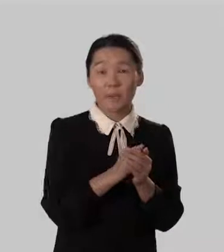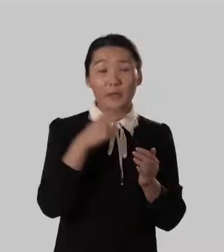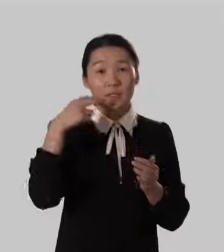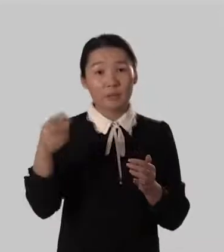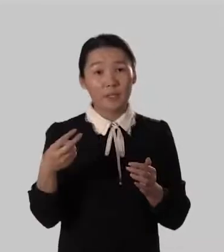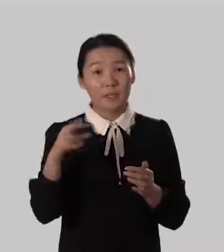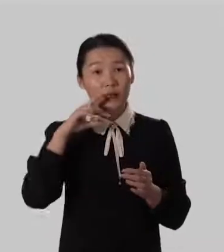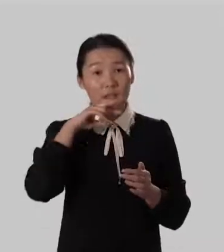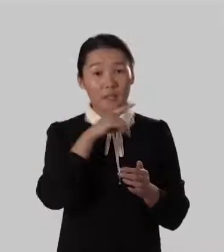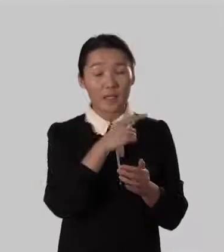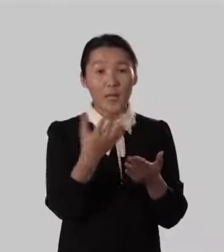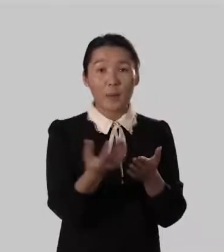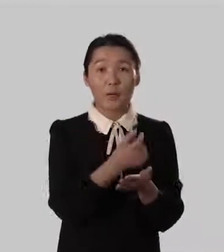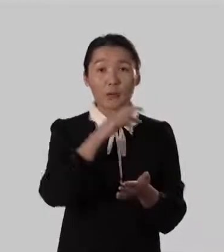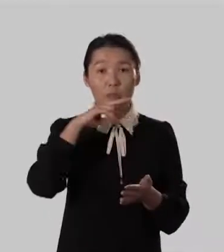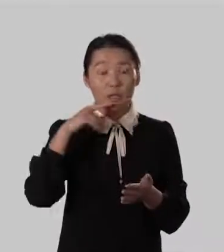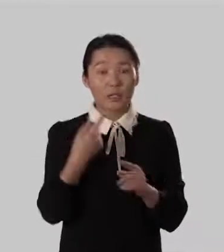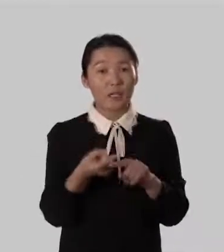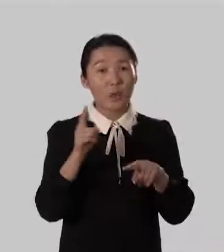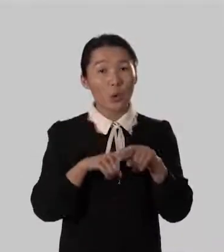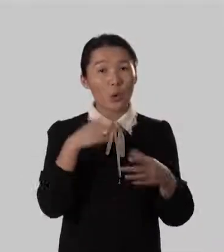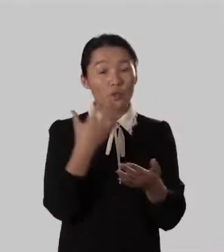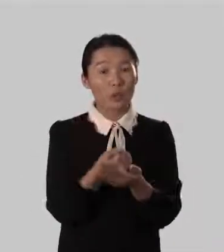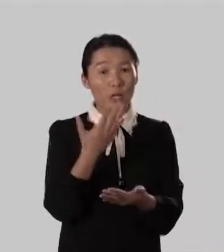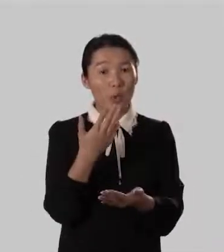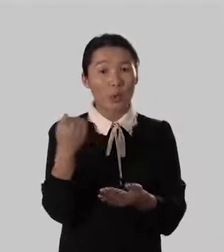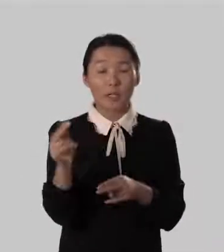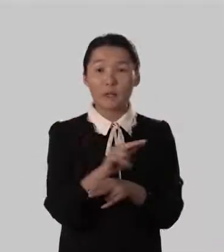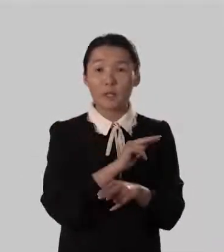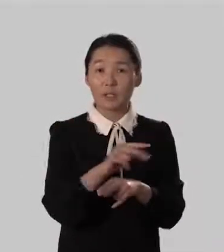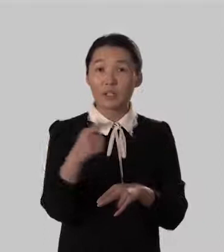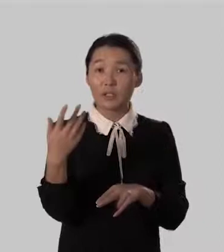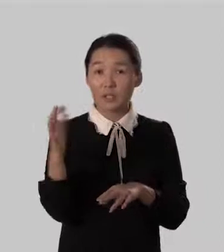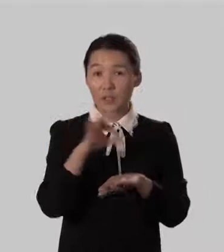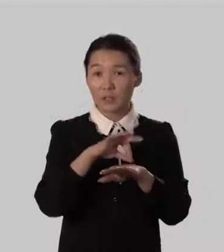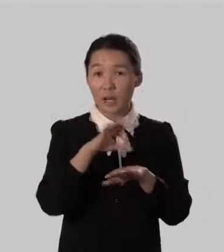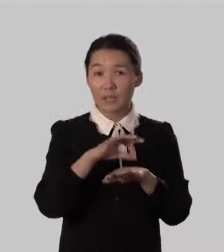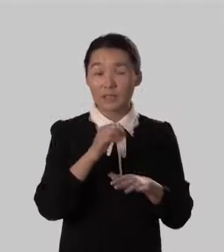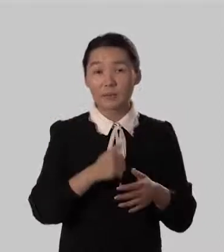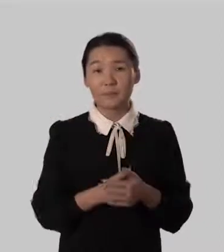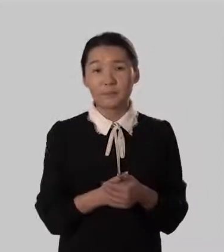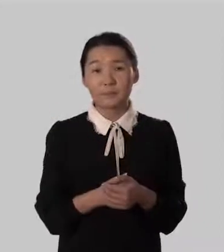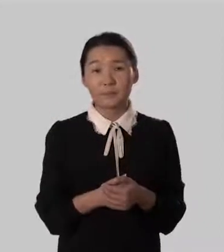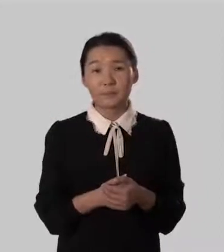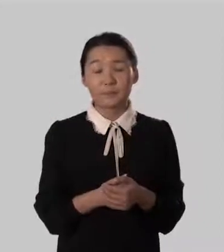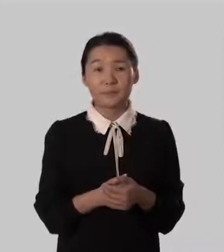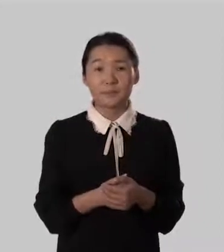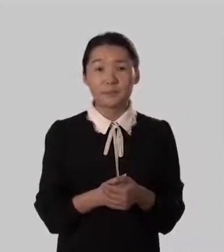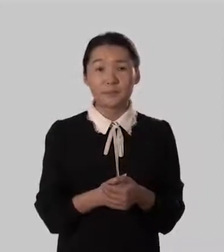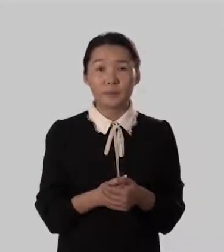яд полученный от очень дорогой им лечат некоторые болезни и